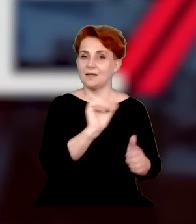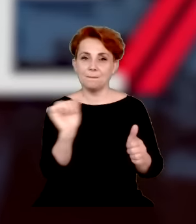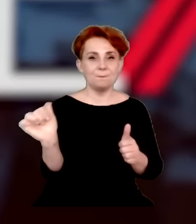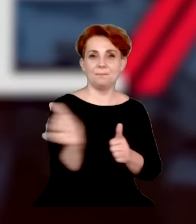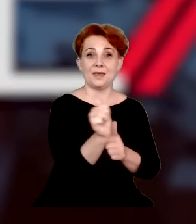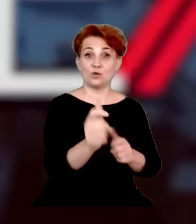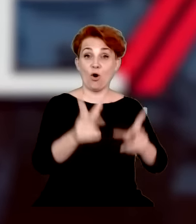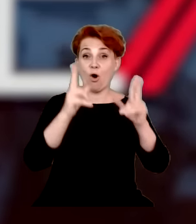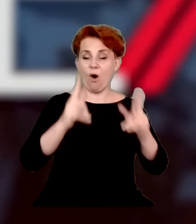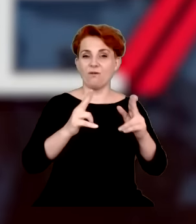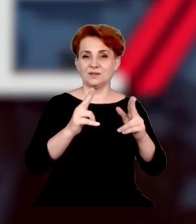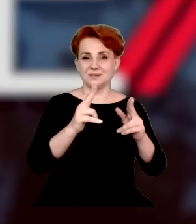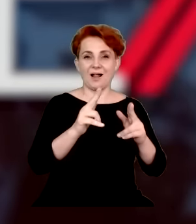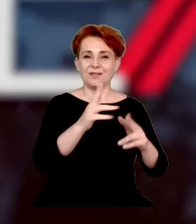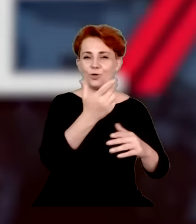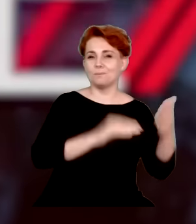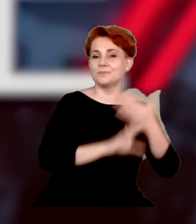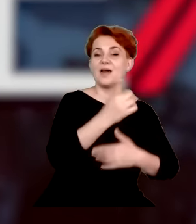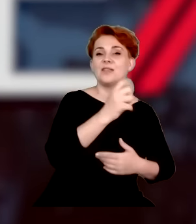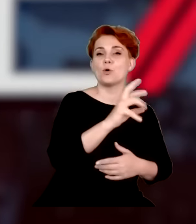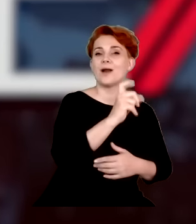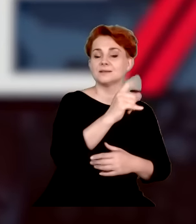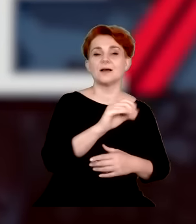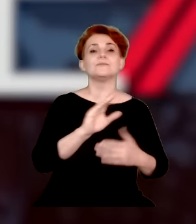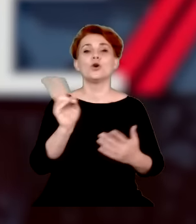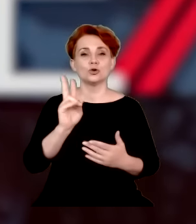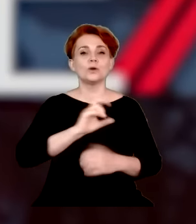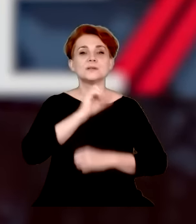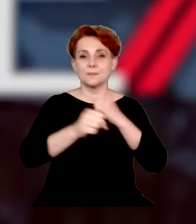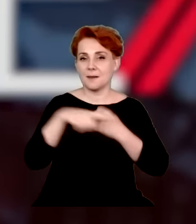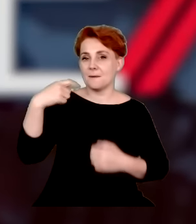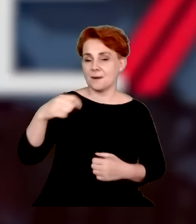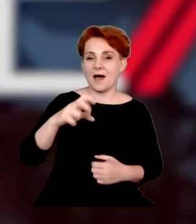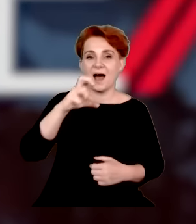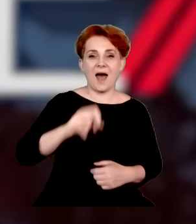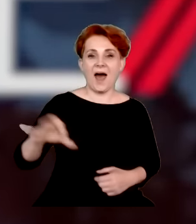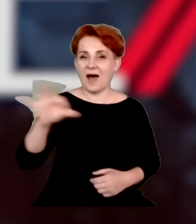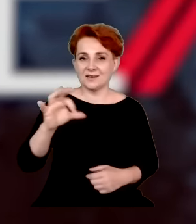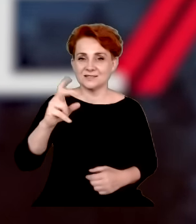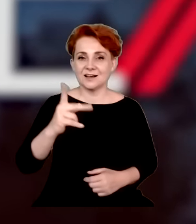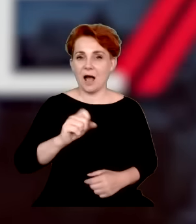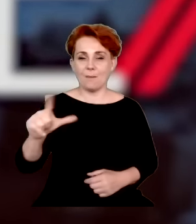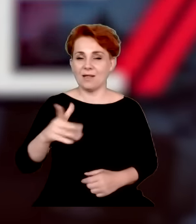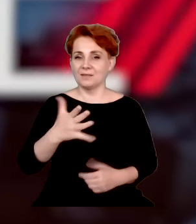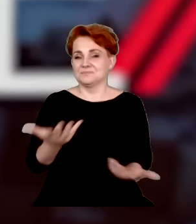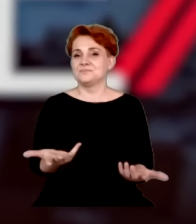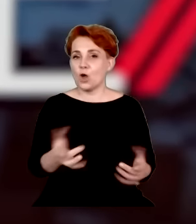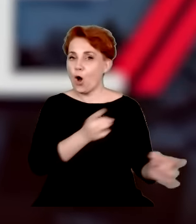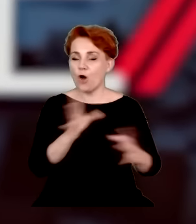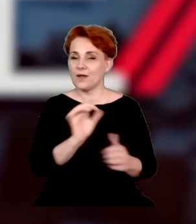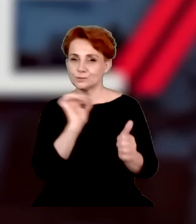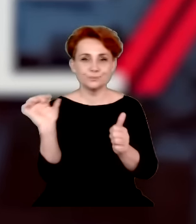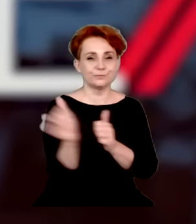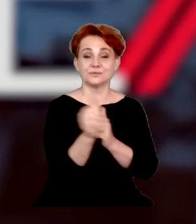oficjalną nominację z ramienia demokratów wysunęła się urzędująca wiceprezydent Kamala Harris. Czasu nie marnuje. Niemal od razu zaatakowała Donalda